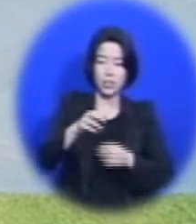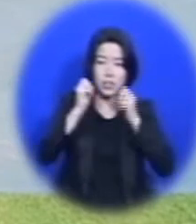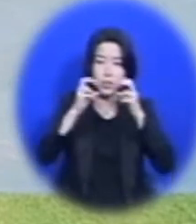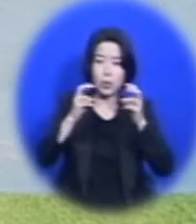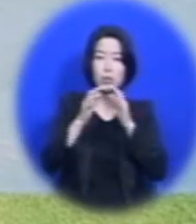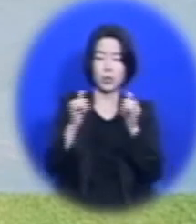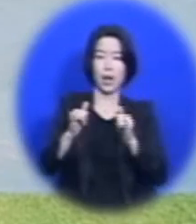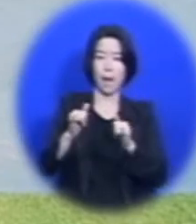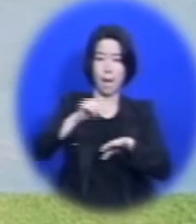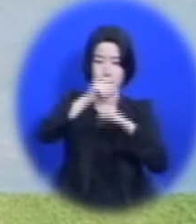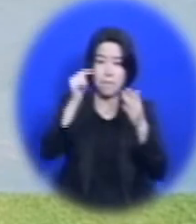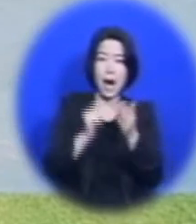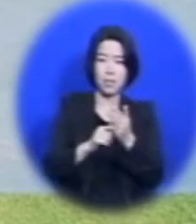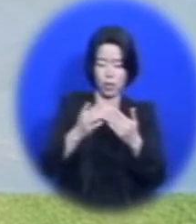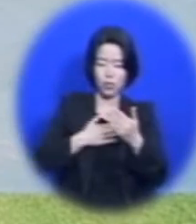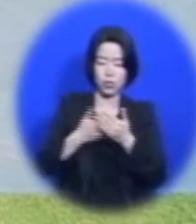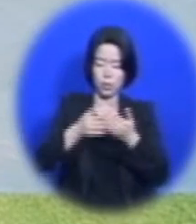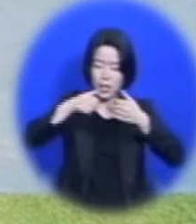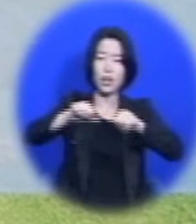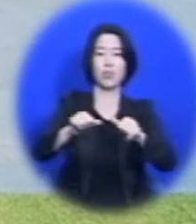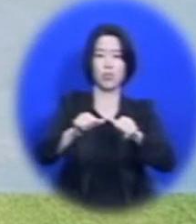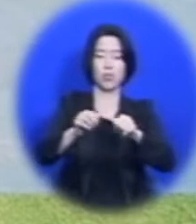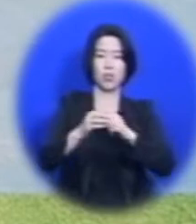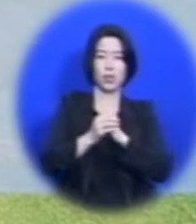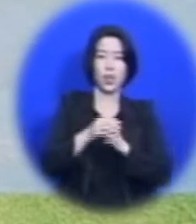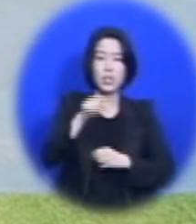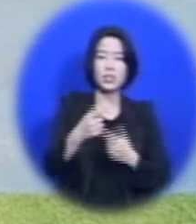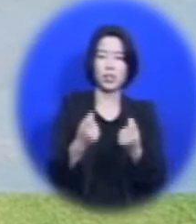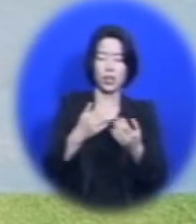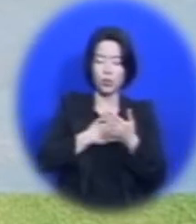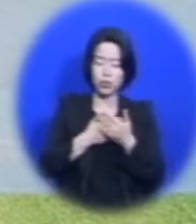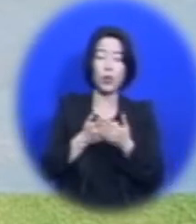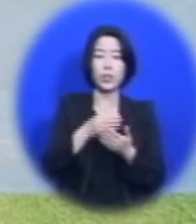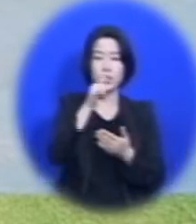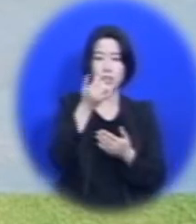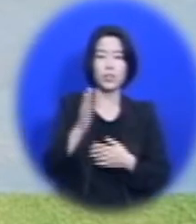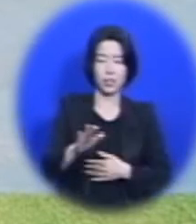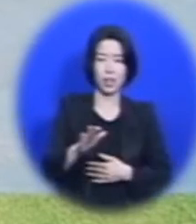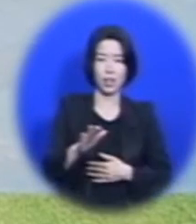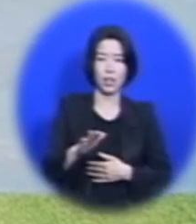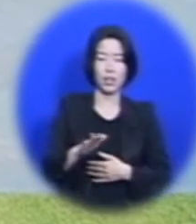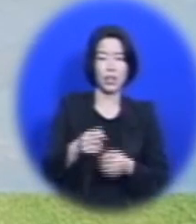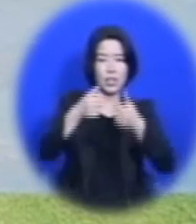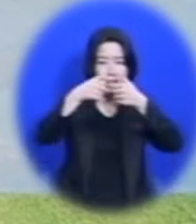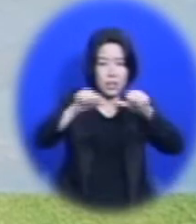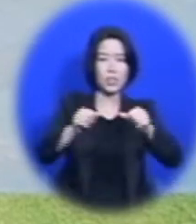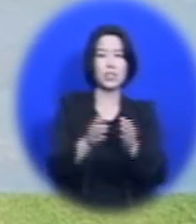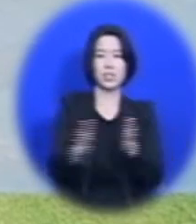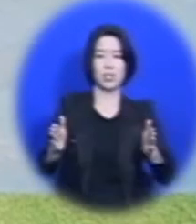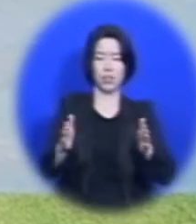선교사님의 마음에 두려움이 깨지기 시작합니다. 그렇게 두렵더니 깨지기 시작합니다.